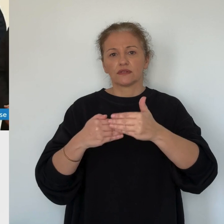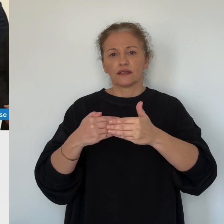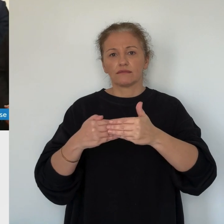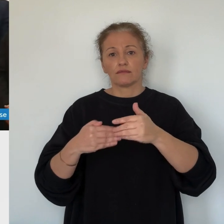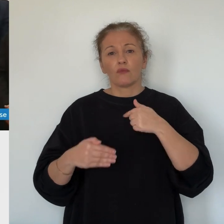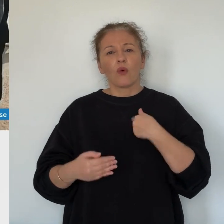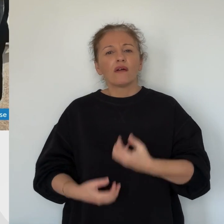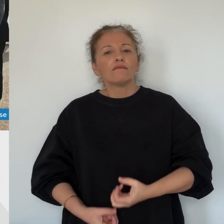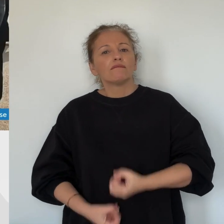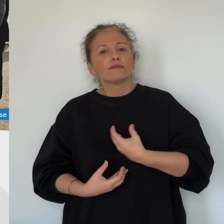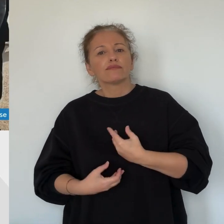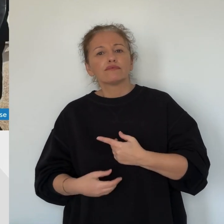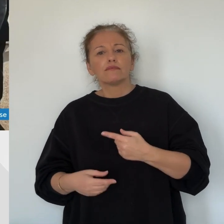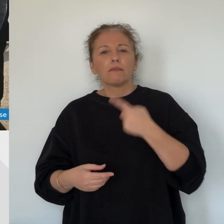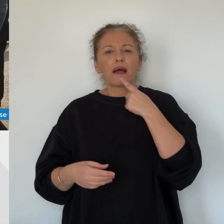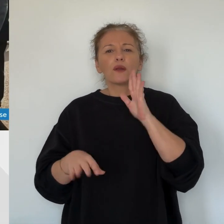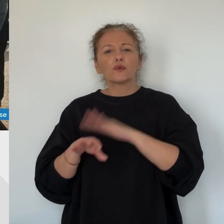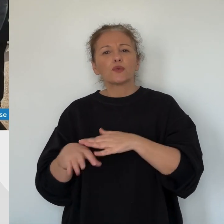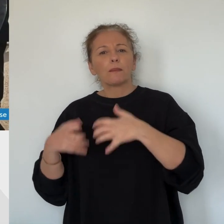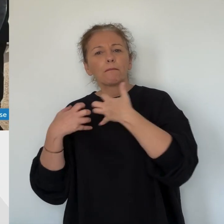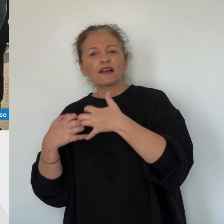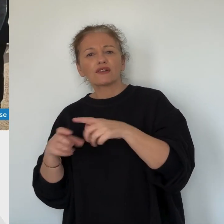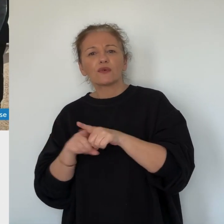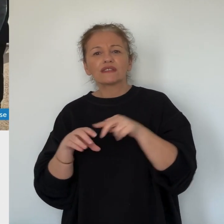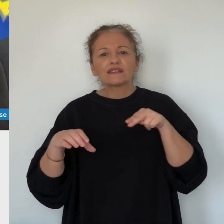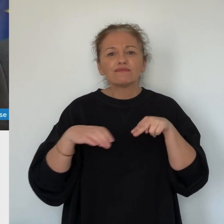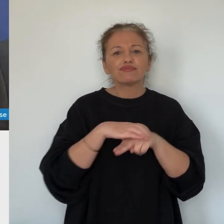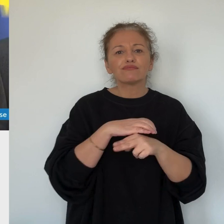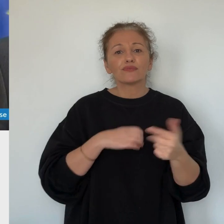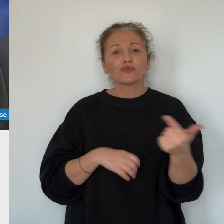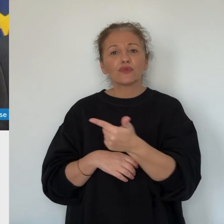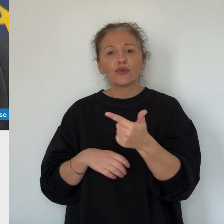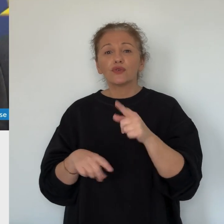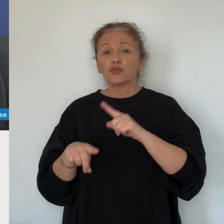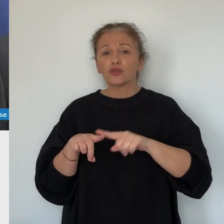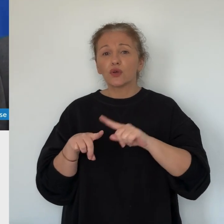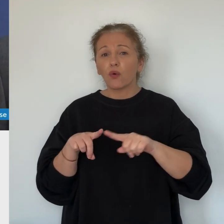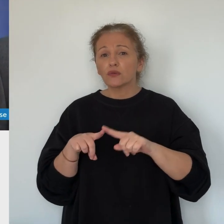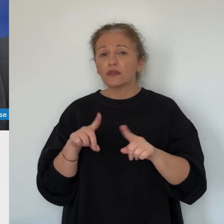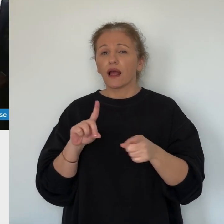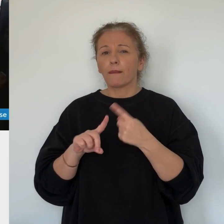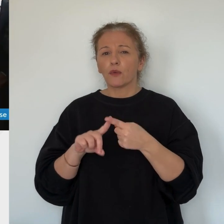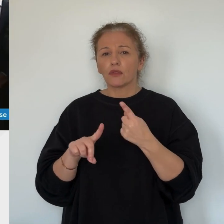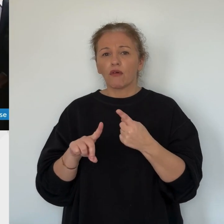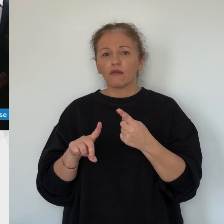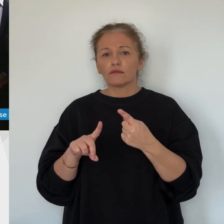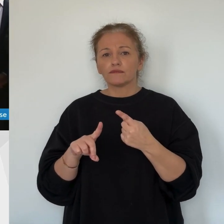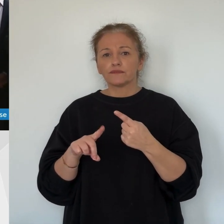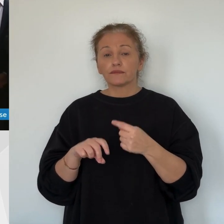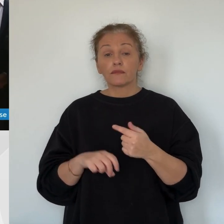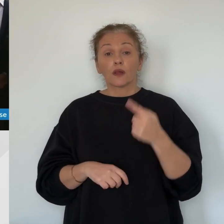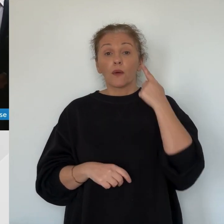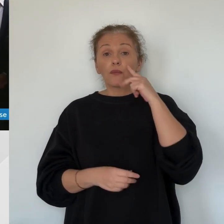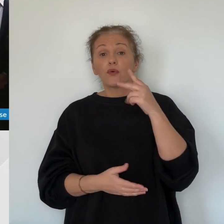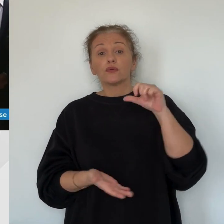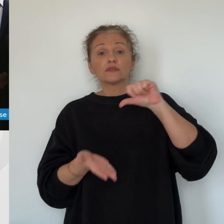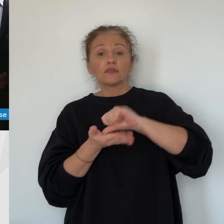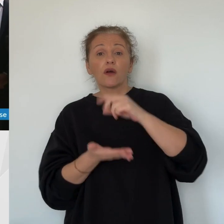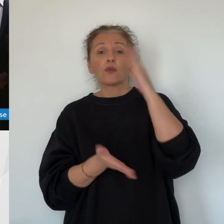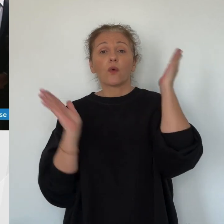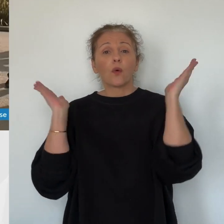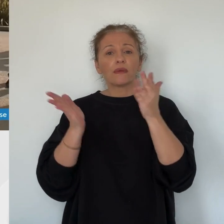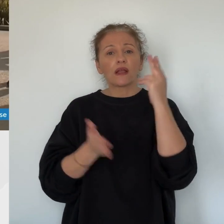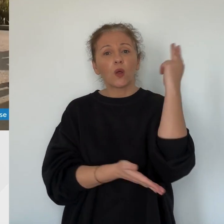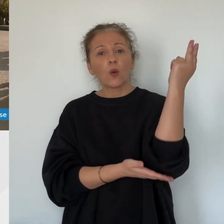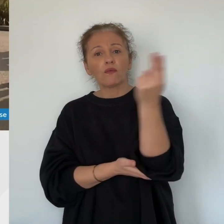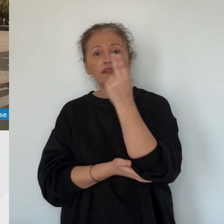passage sur le PET scan ou encore le CHU en Corse, mais pas d'annonce très forte, si ce n'est la volonté d'avancer sur les différents sujets. Dans mon